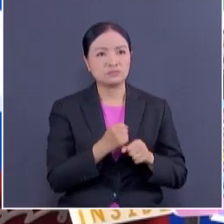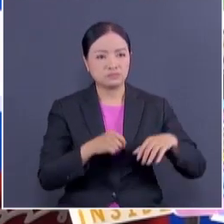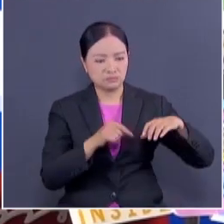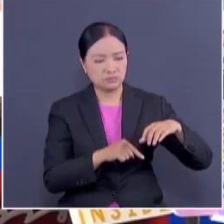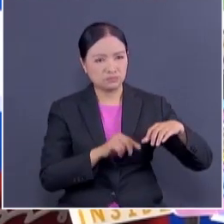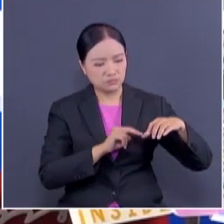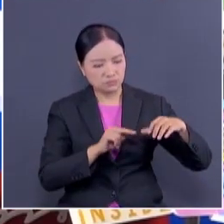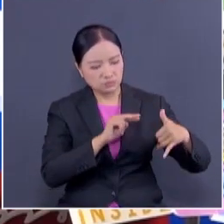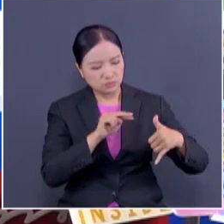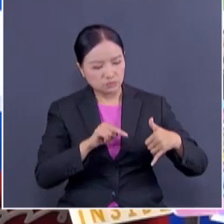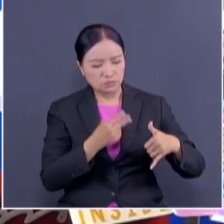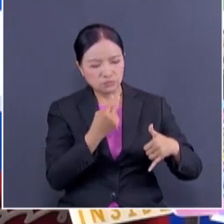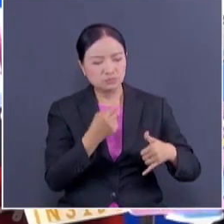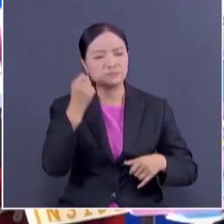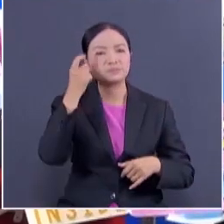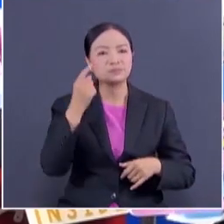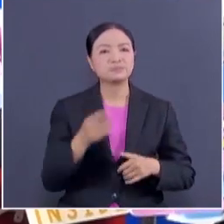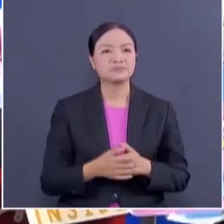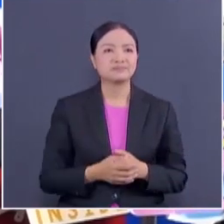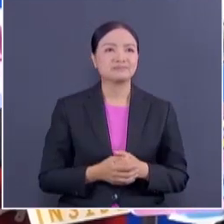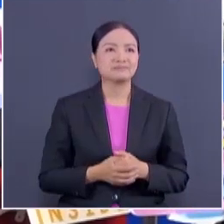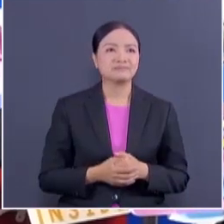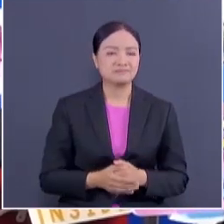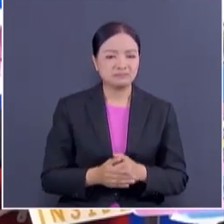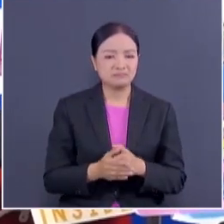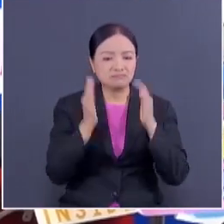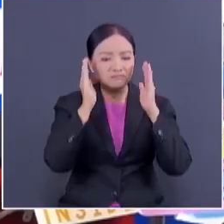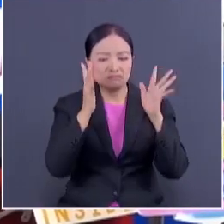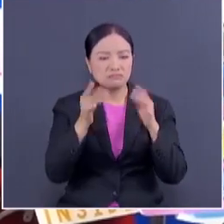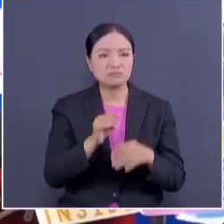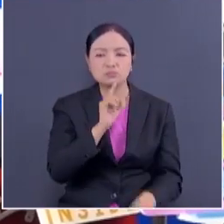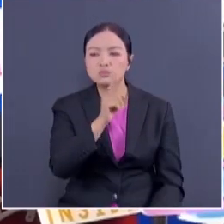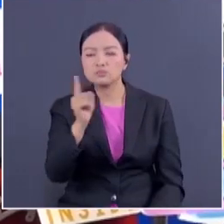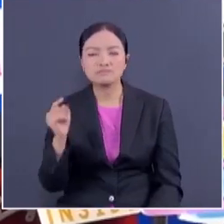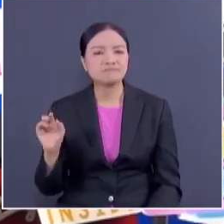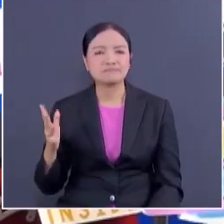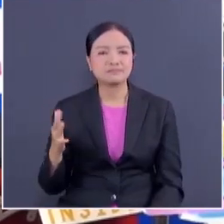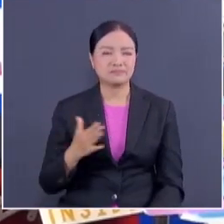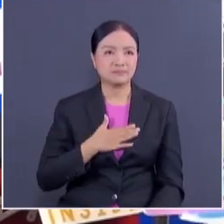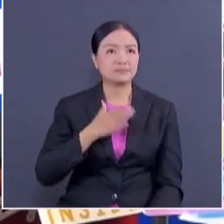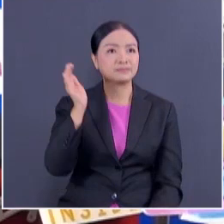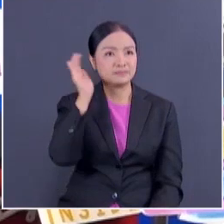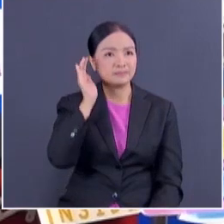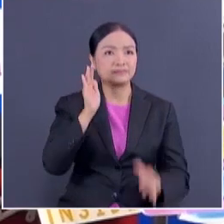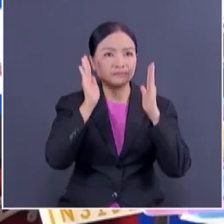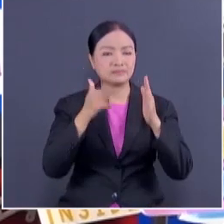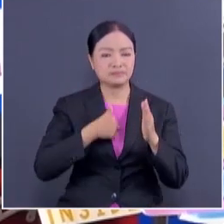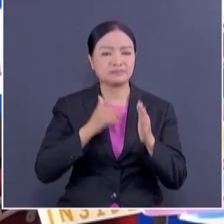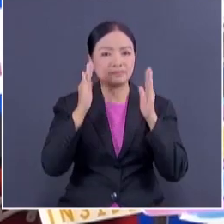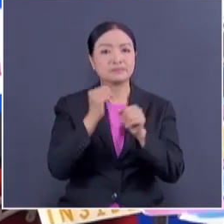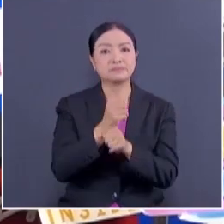แบบนึงเหมือนเราเข้าใจคนอื่นมากขึ้นด้วยไม่ได้มีเจตนาเสียดสีเลยครับไม่ได้กลัวดราม่าแต่ว่าผมเชื่อว่าเจตนาผมตั้ง